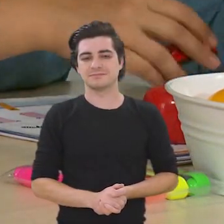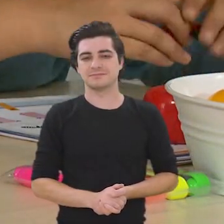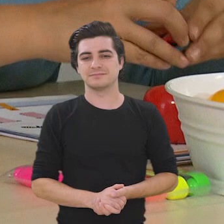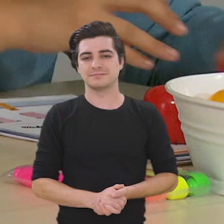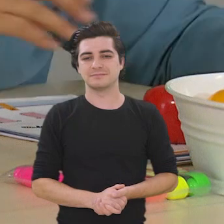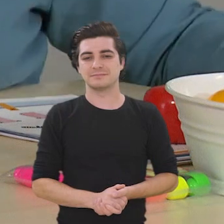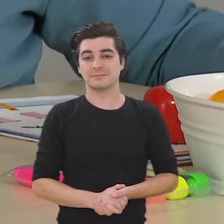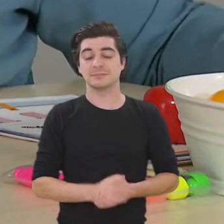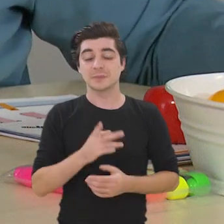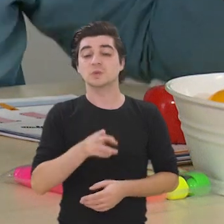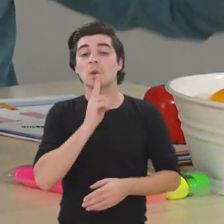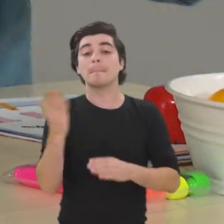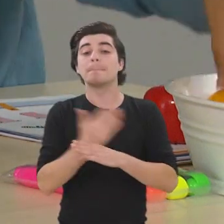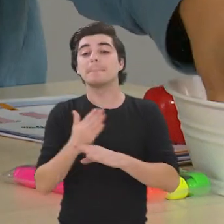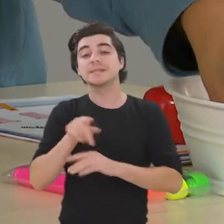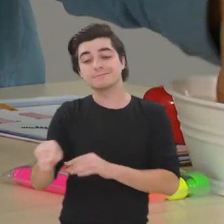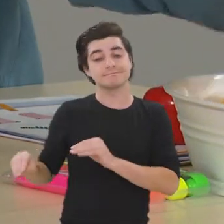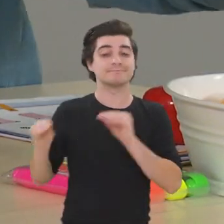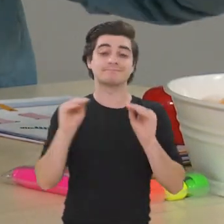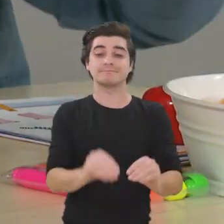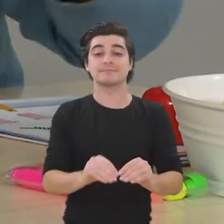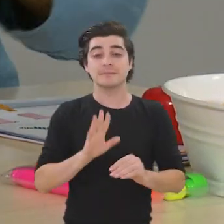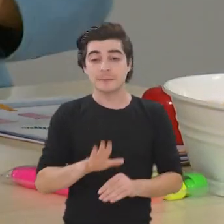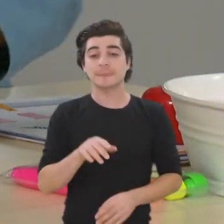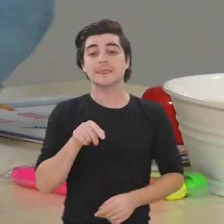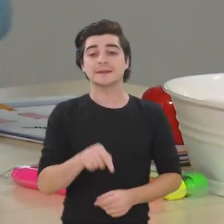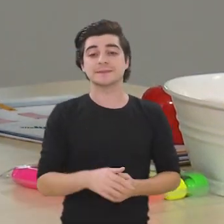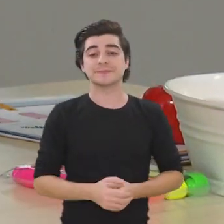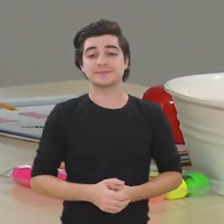Bakalım. Son materyalimiz geliyor şimdi.